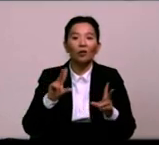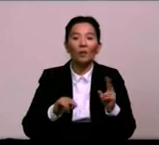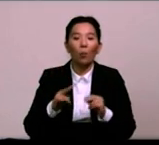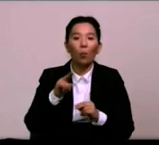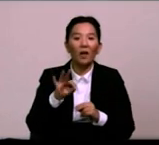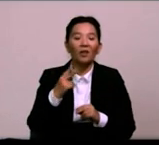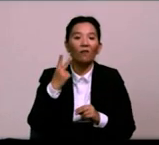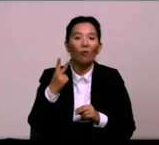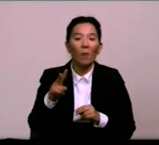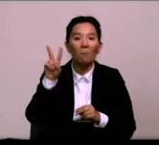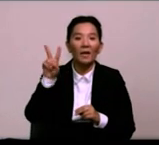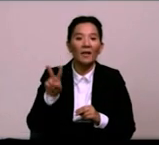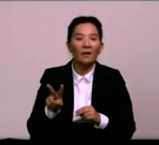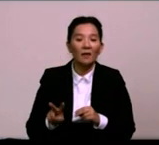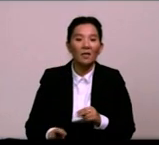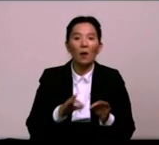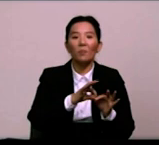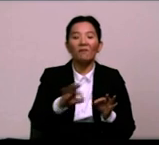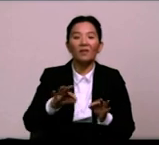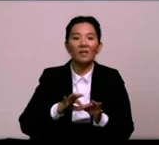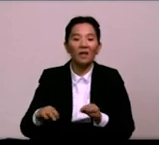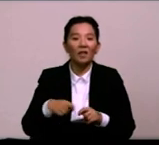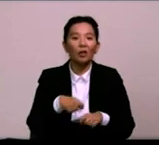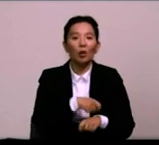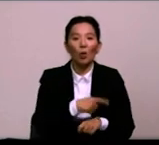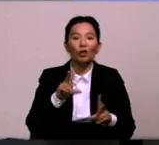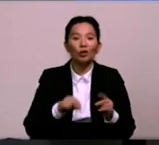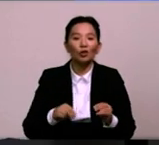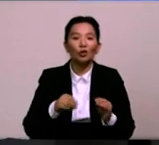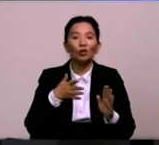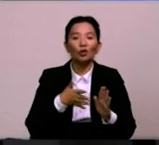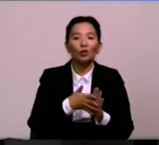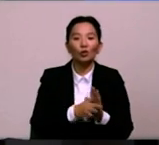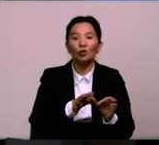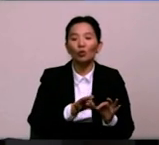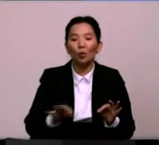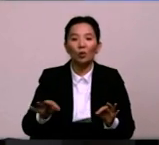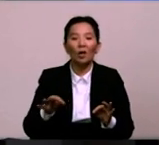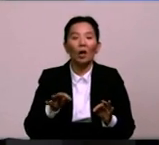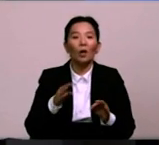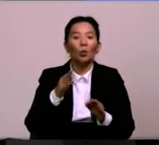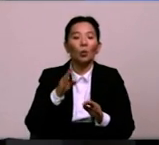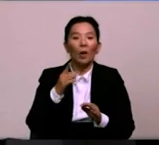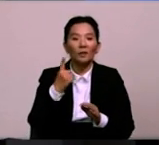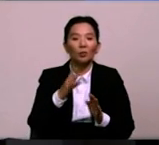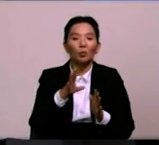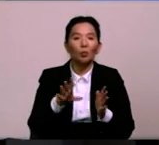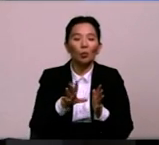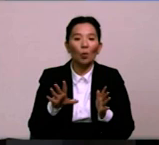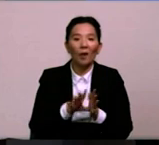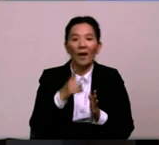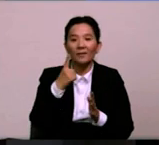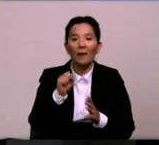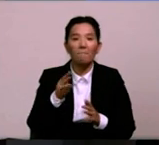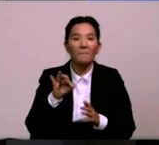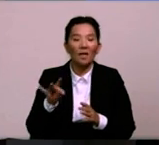двум параллельным проводникам длиной 1 метр течет ток в 1 ампер, значит